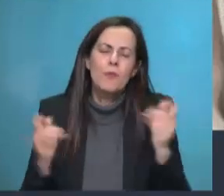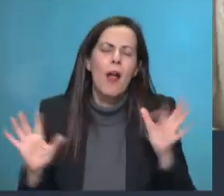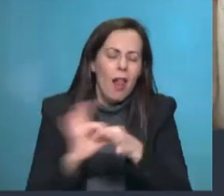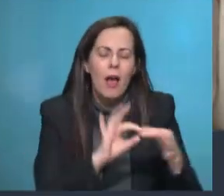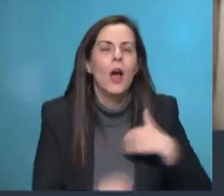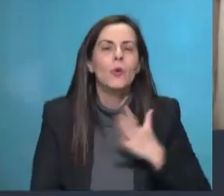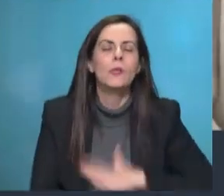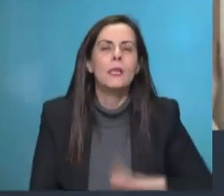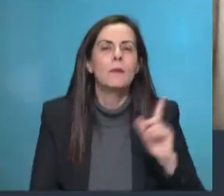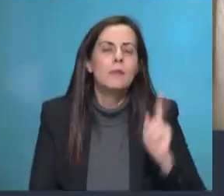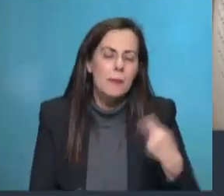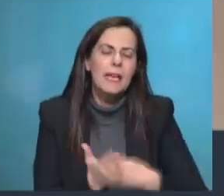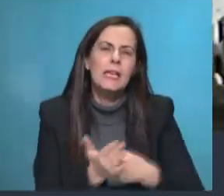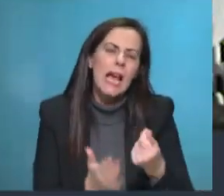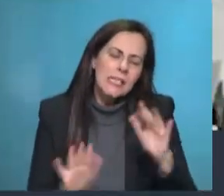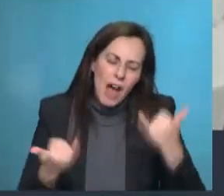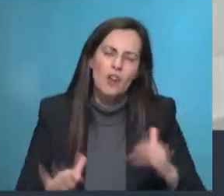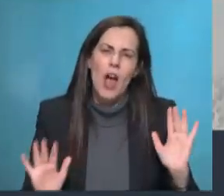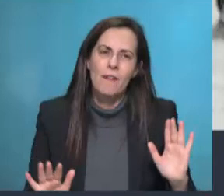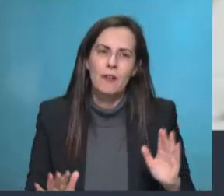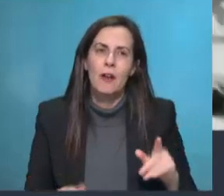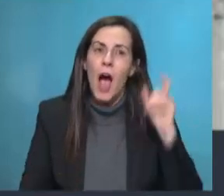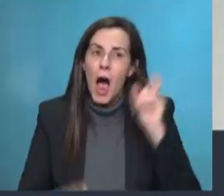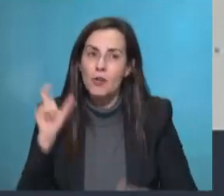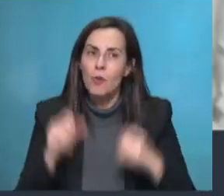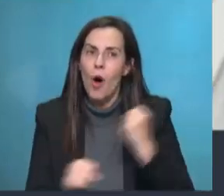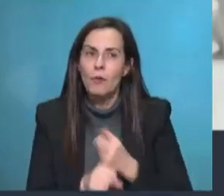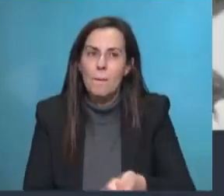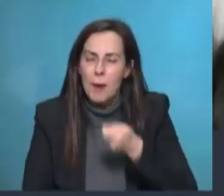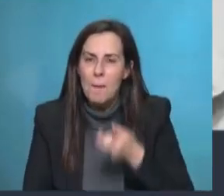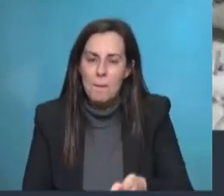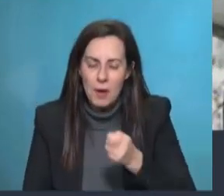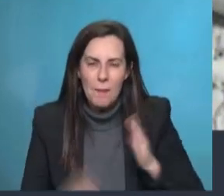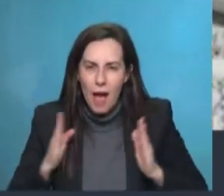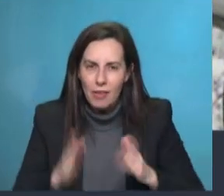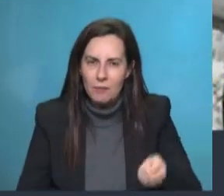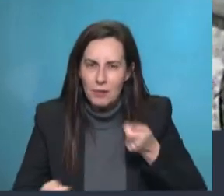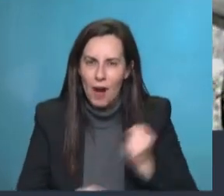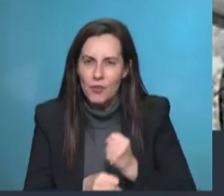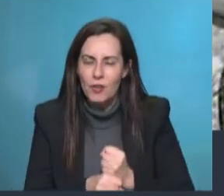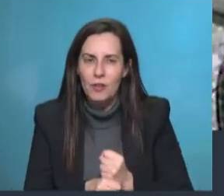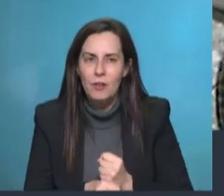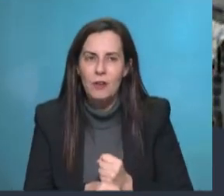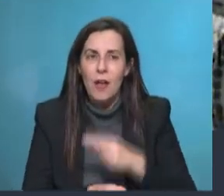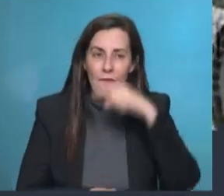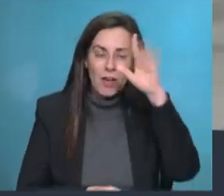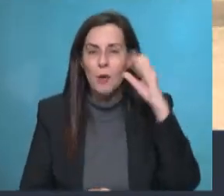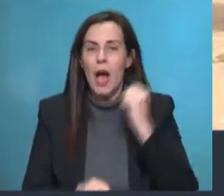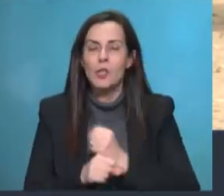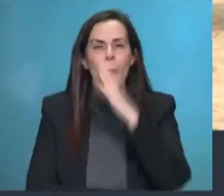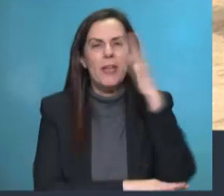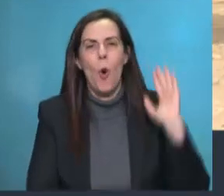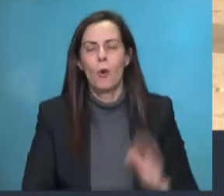צריכים כסף הביתה כאן ועכשיו התושבים הועסקו בתלישת עשבים לאורך הדרכים והסבים עסקו